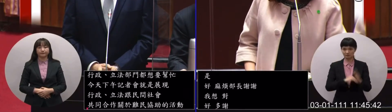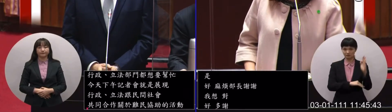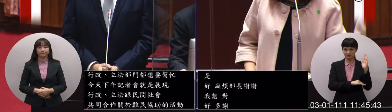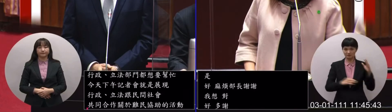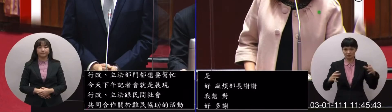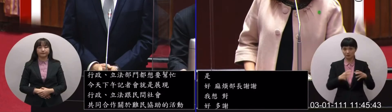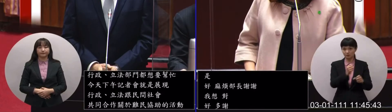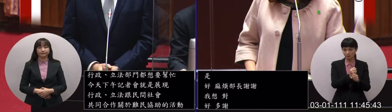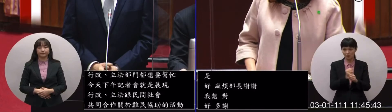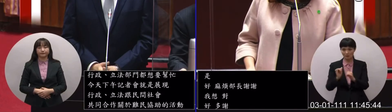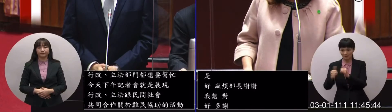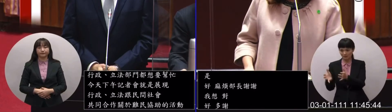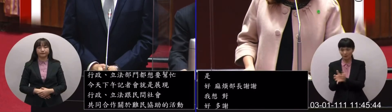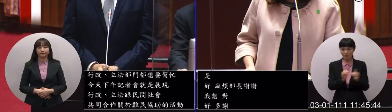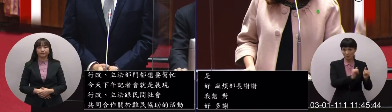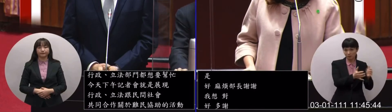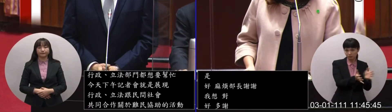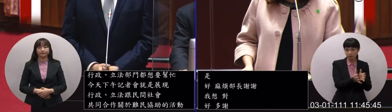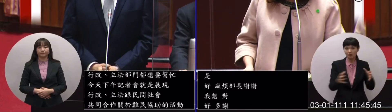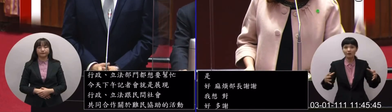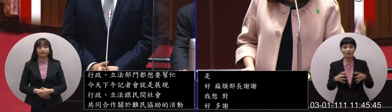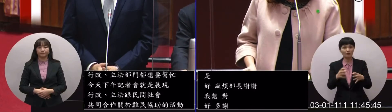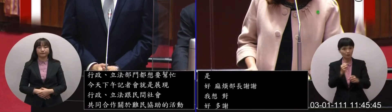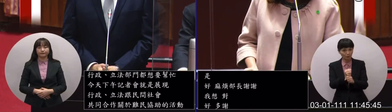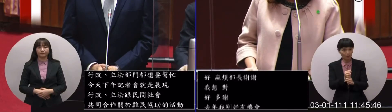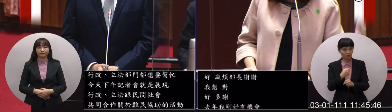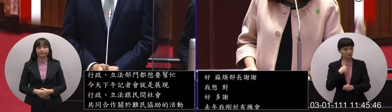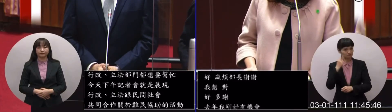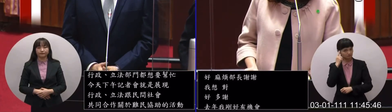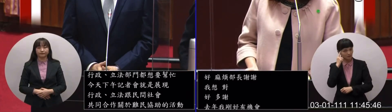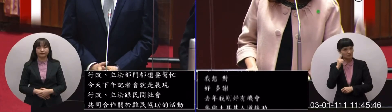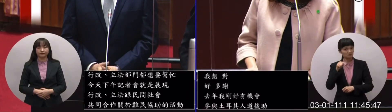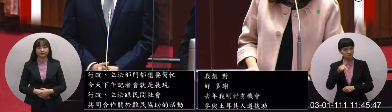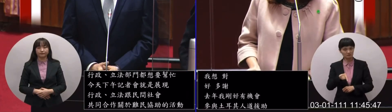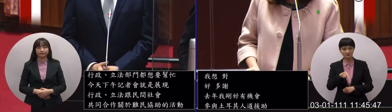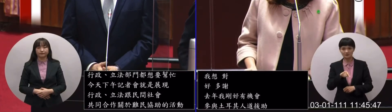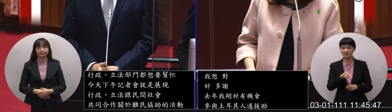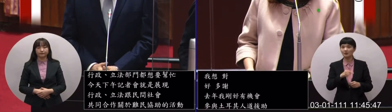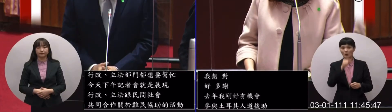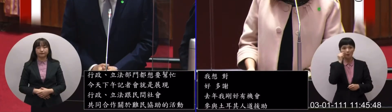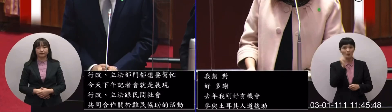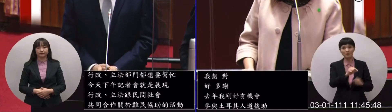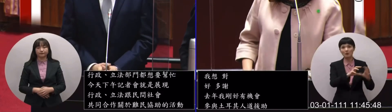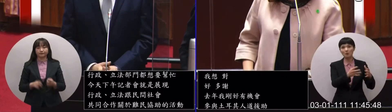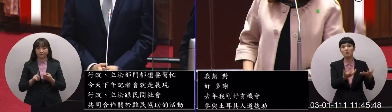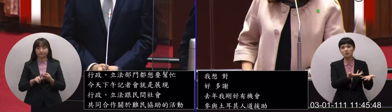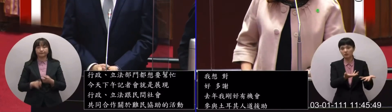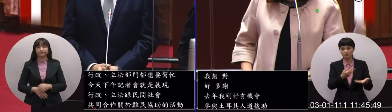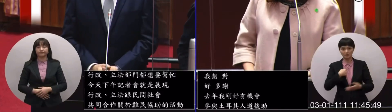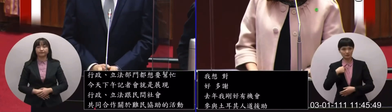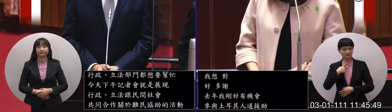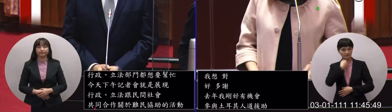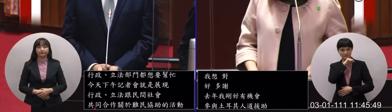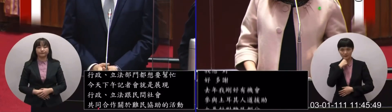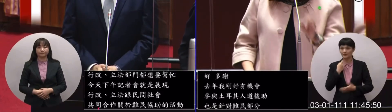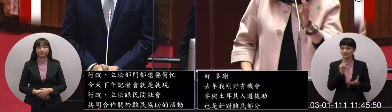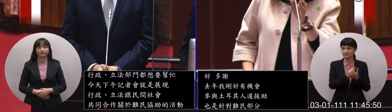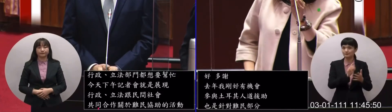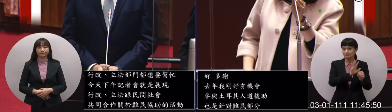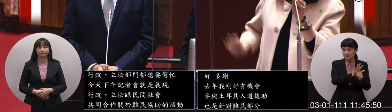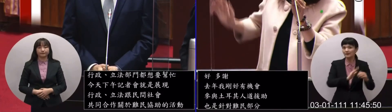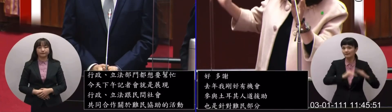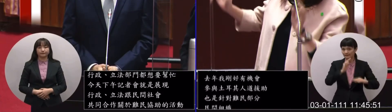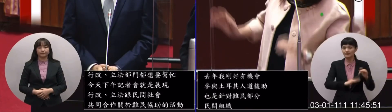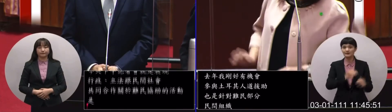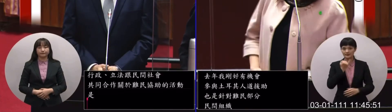想在全球在关注乌克兰议题的时候，应该是台湾会有角色。 好， 非常希望讲咱这个所在当地来出力。